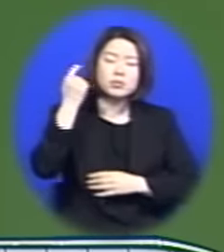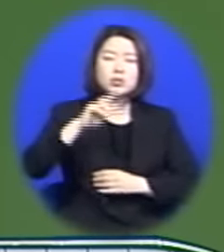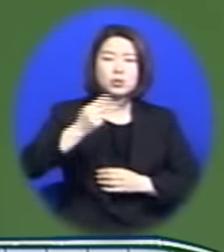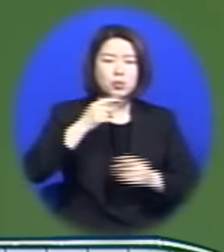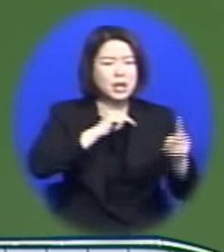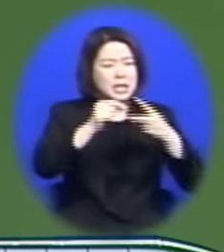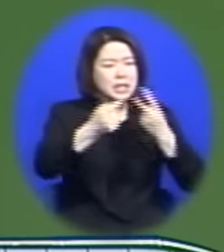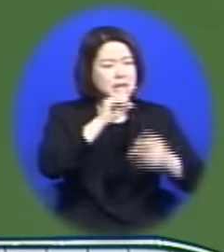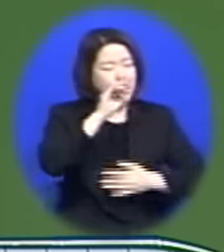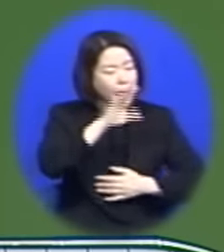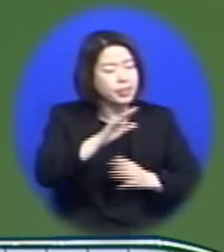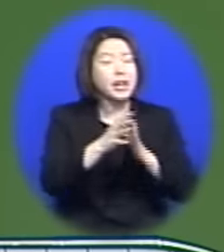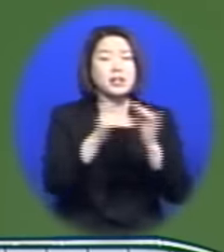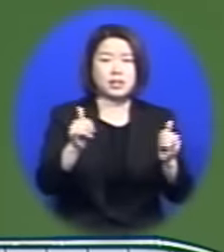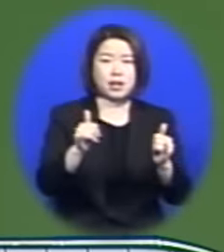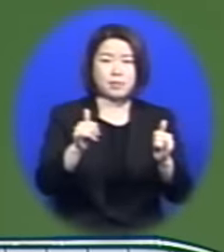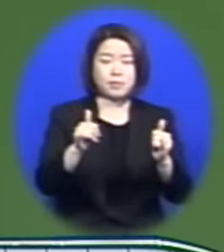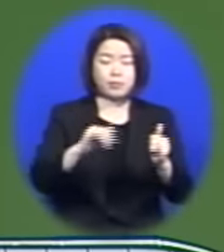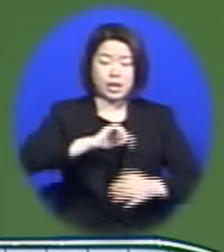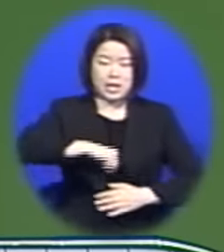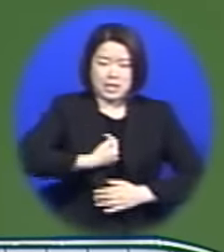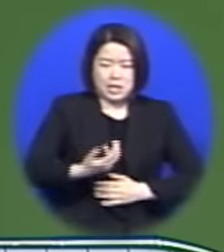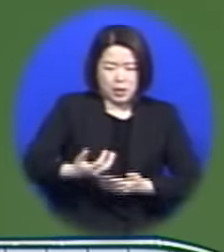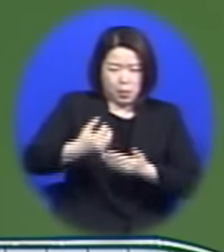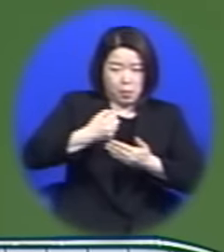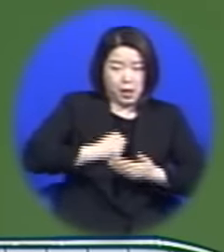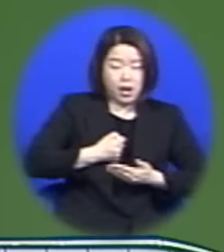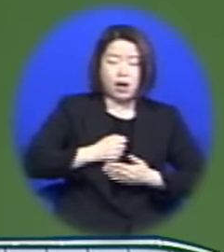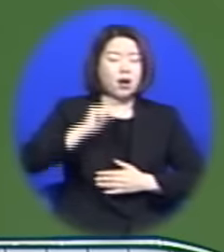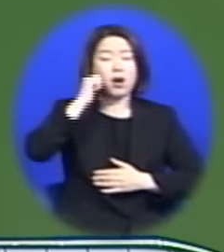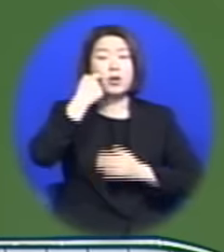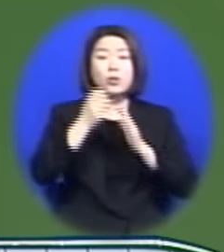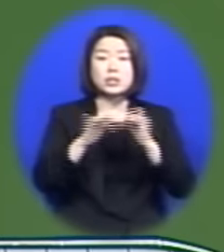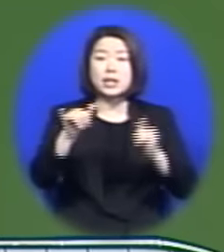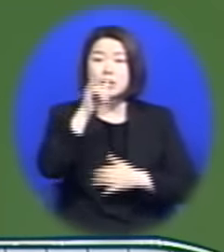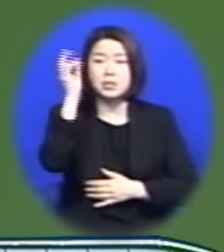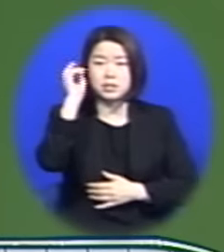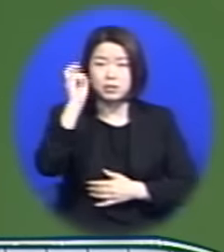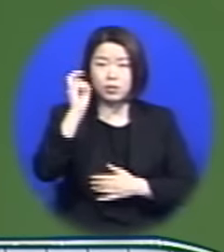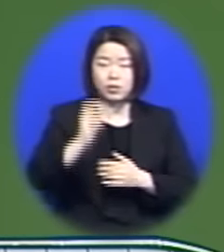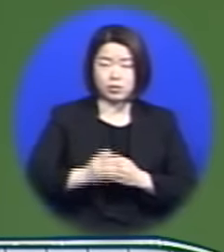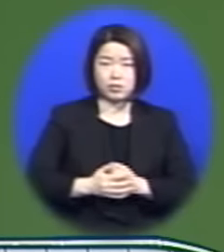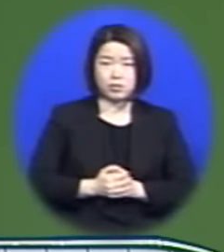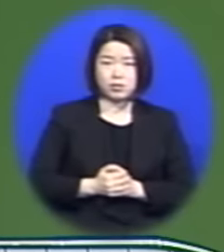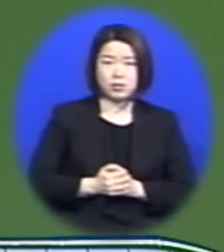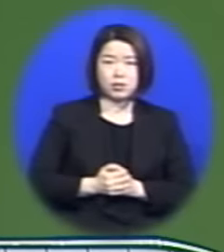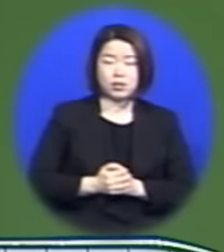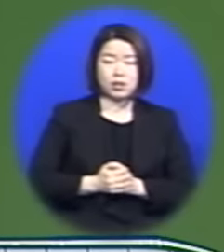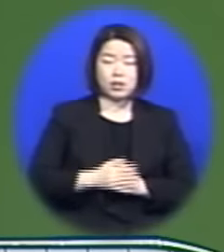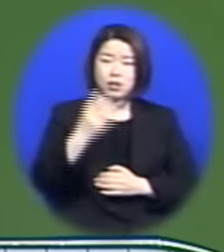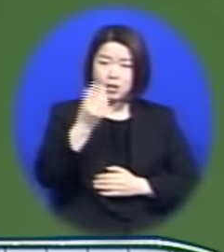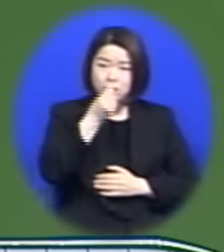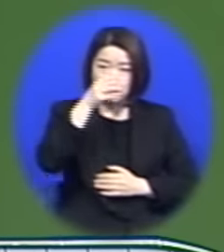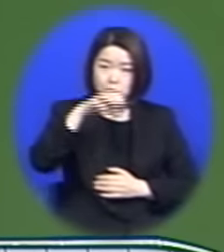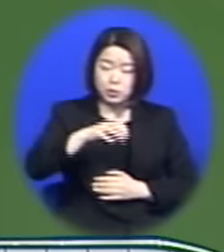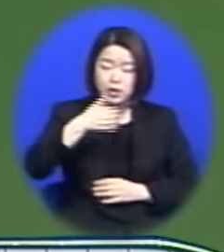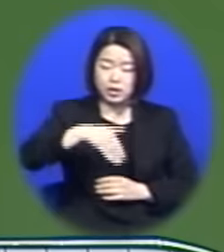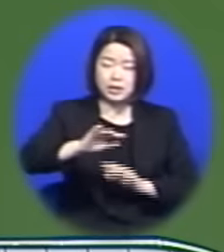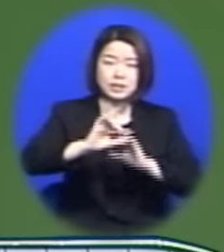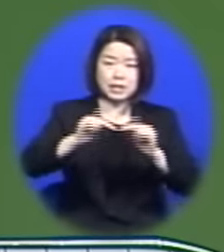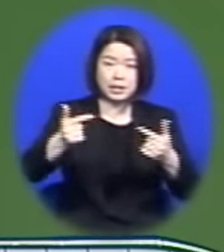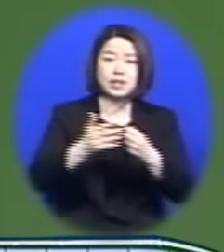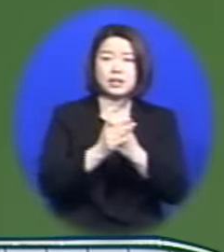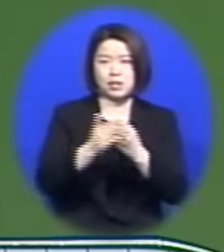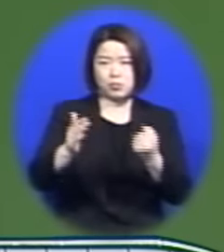되는 분이 있을 거예 자기 것으로 받아들여지지 않는 분이 있을 거예요 성소에 나아가지 않기